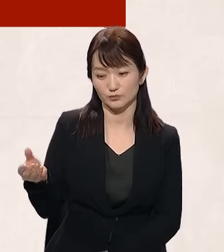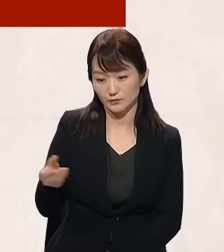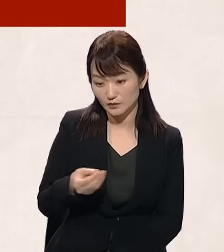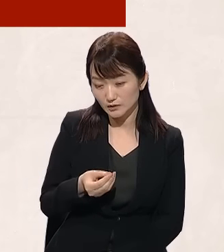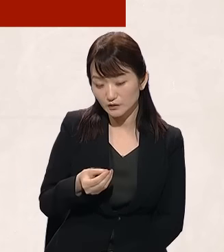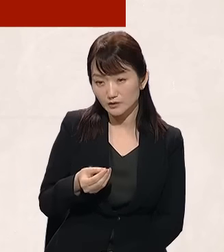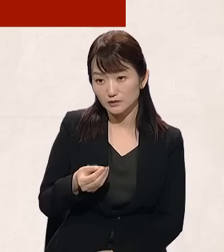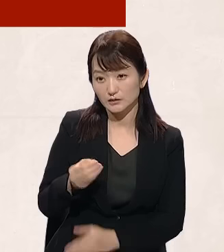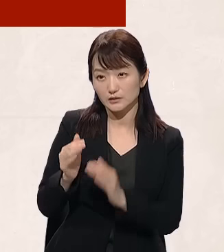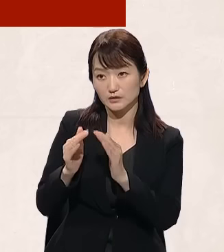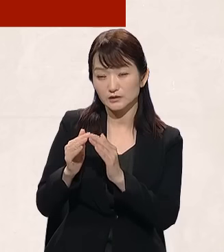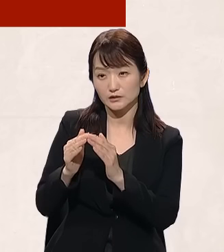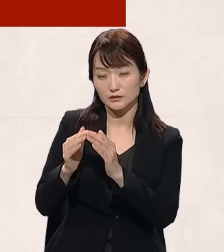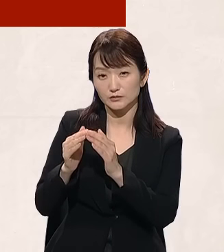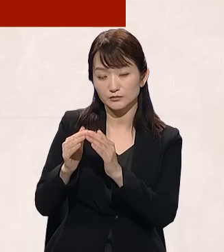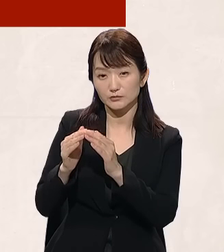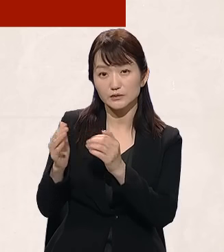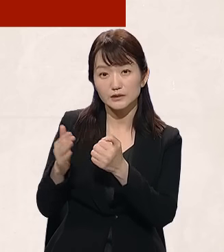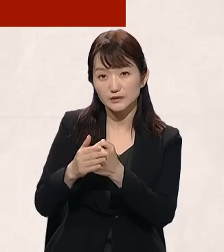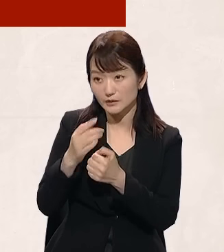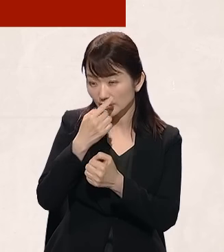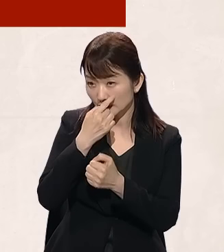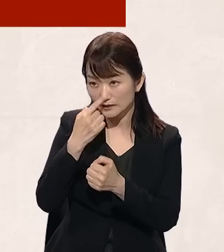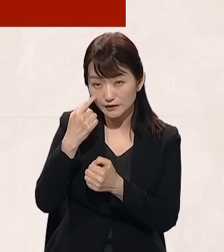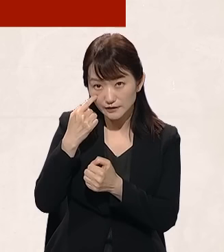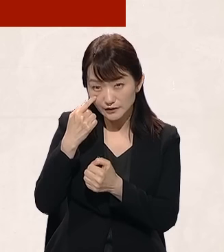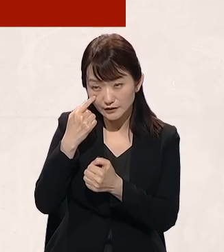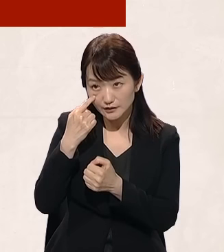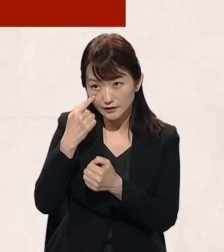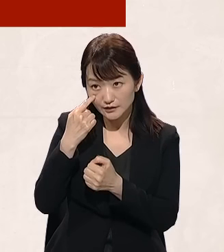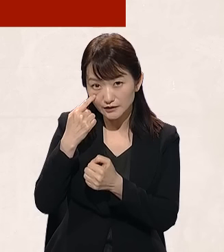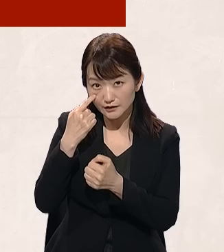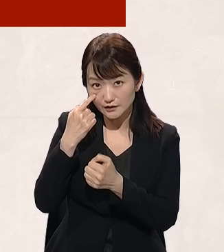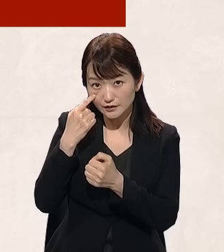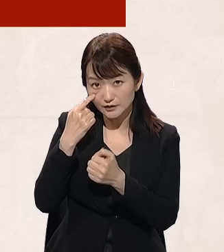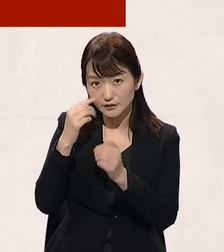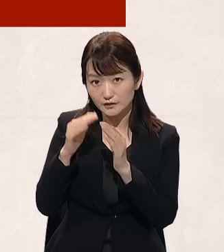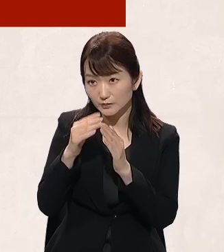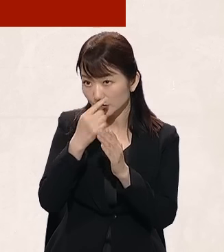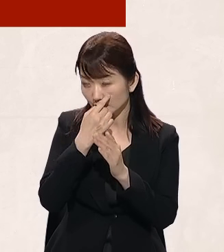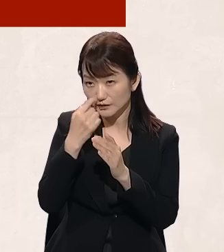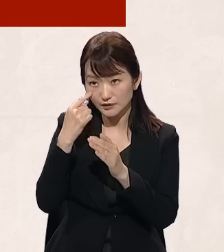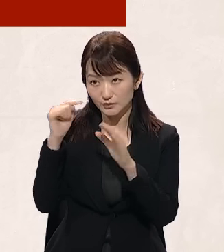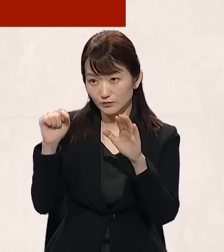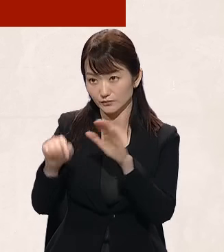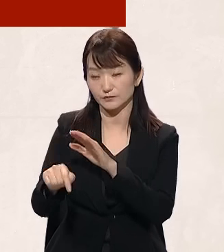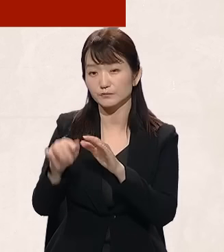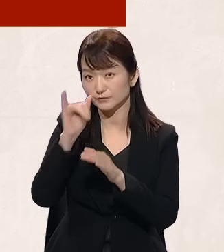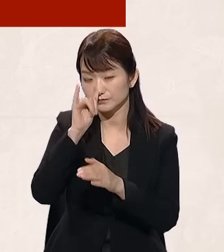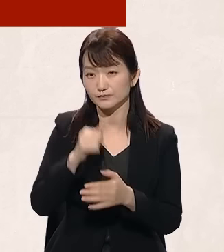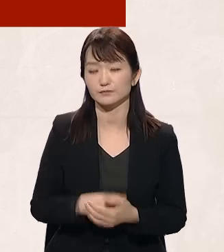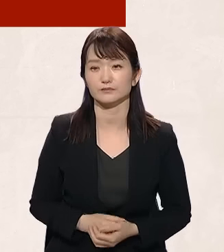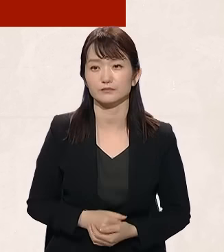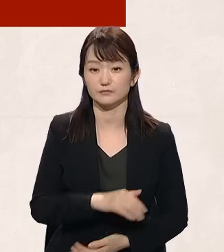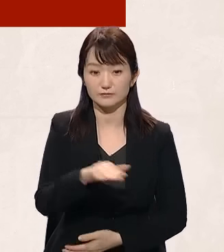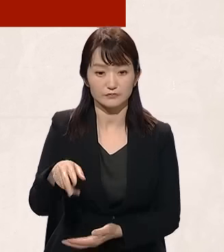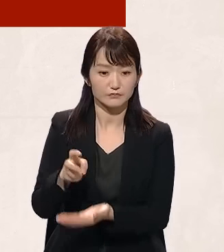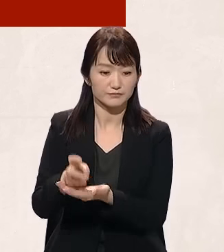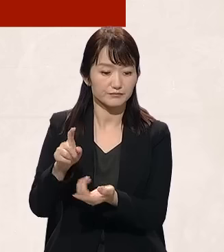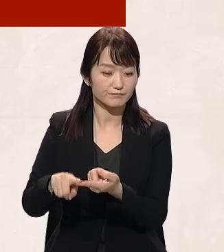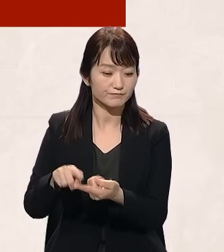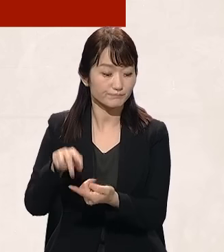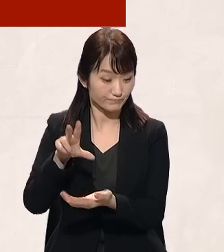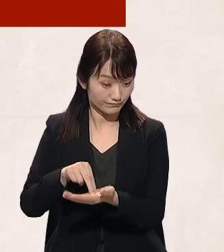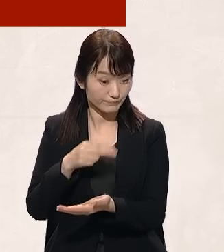그걸 확인하기 위해서 들어가 조사하는 경우들도 있긴 합니다 이게 틀린 건 아니에요음 그니까 지금 아 우리는 법대 했으니까 아무 문제